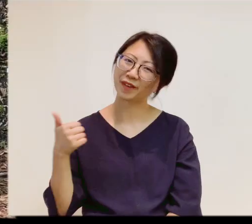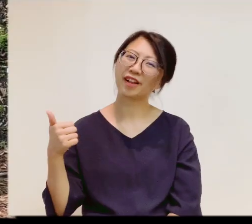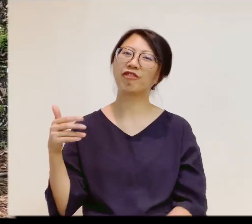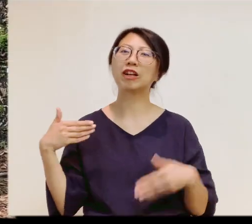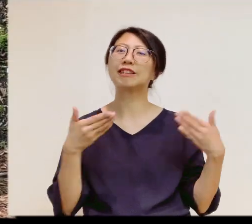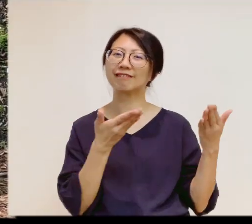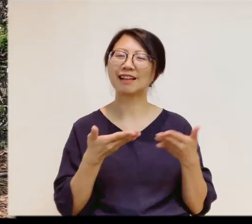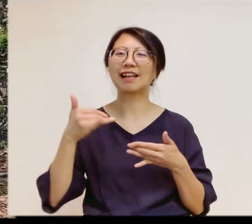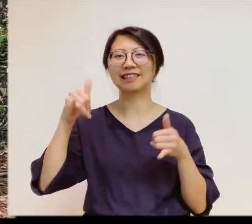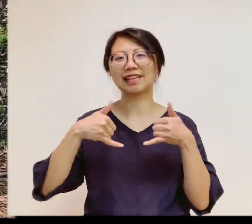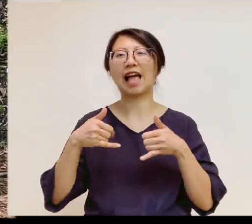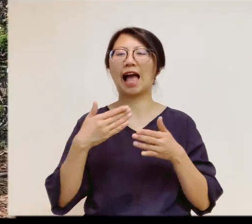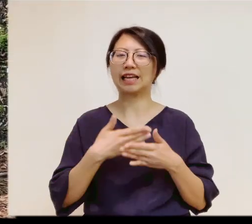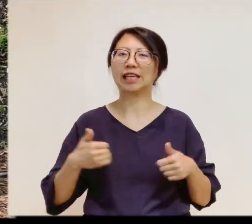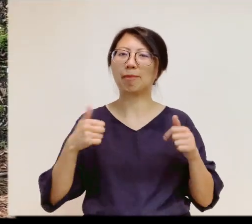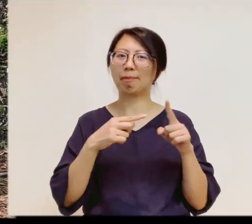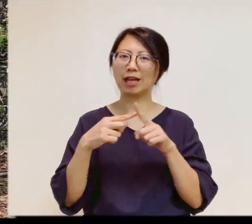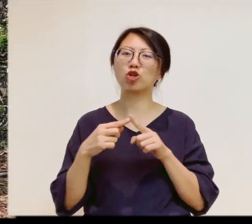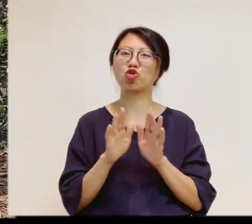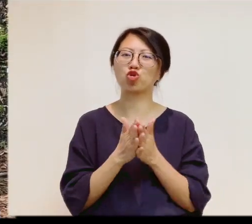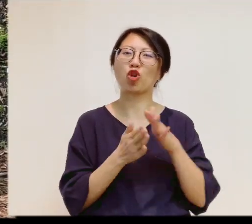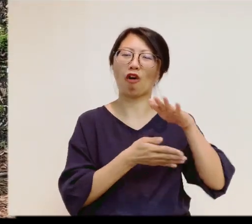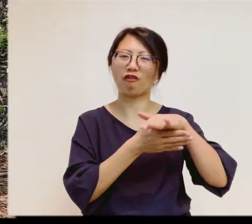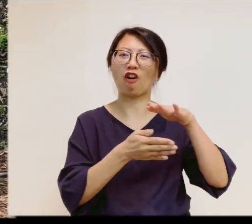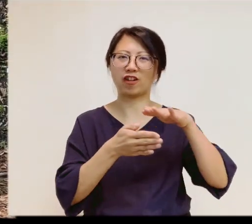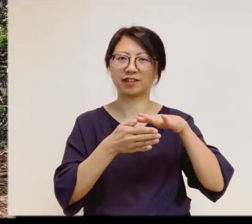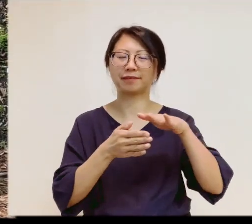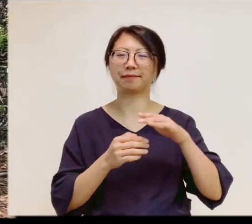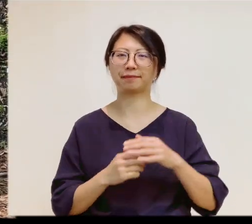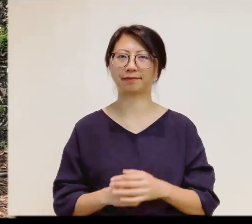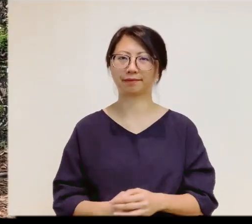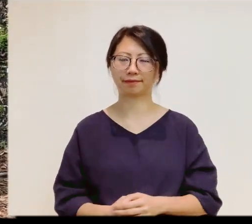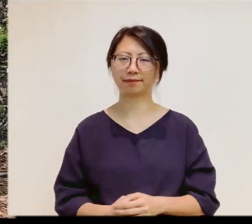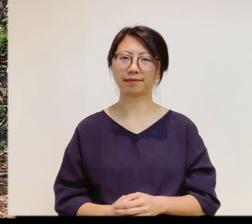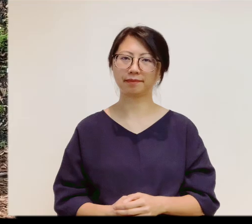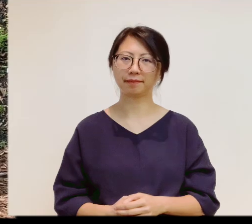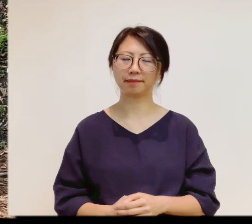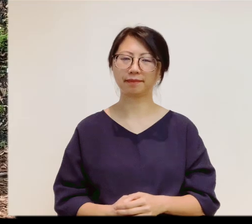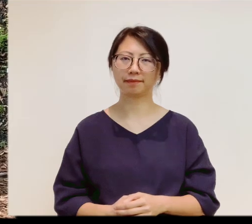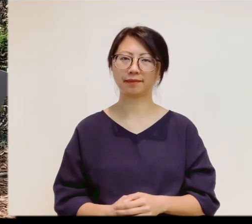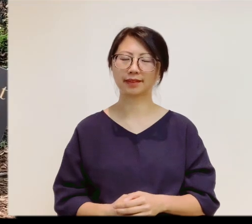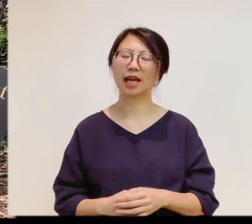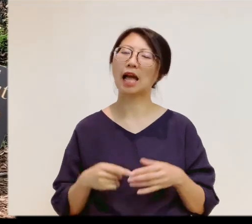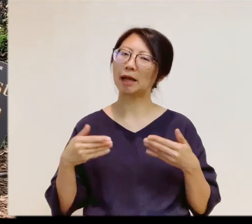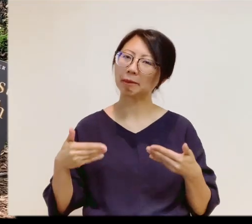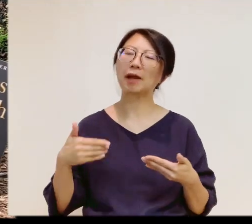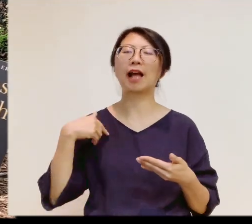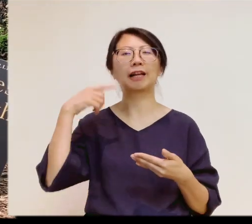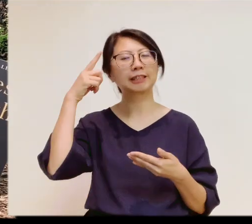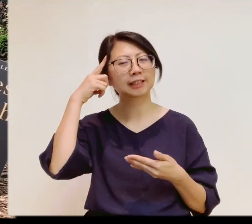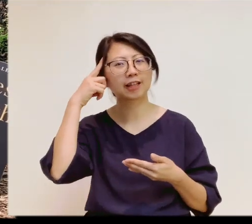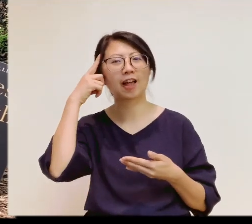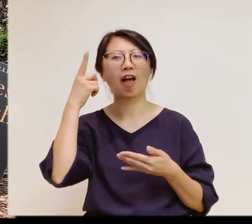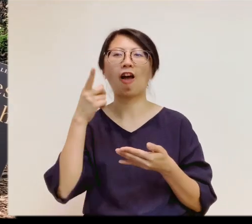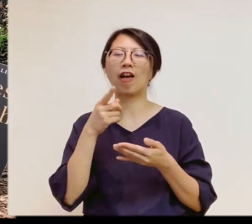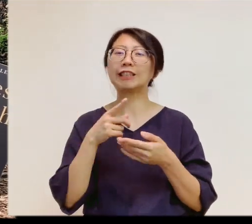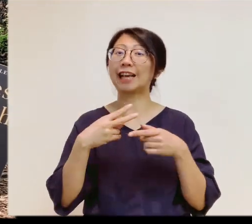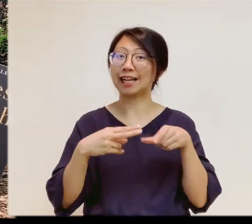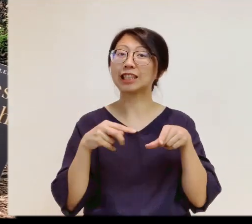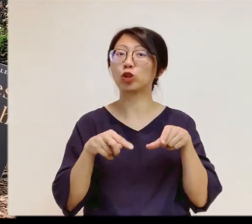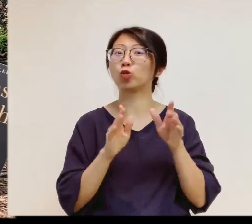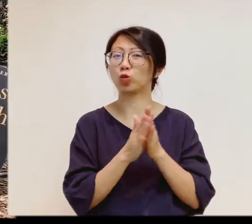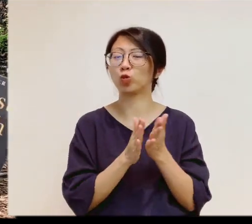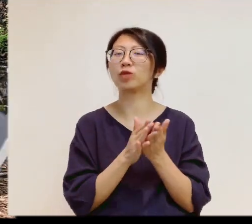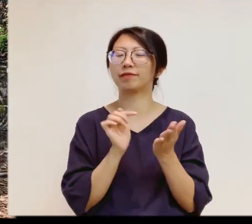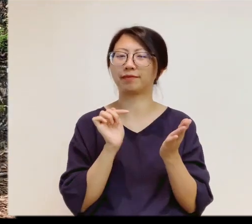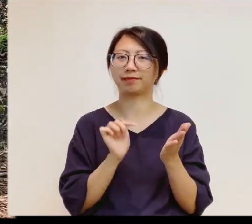朋友好，欢迎回来我的见闻书房。今天想跟大家介绍一本书，就是 The Happiest Man